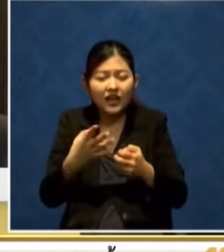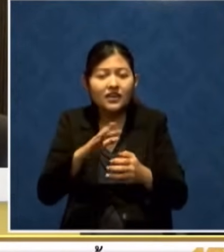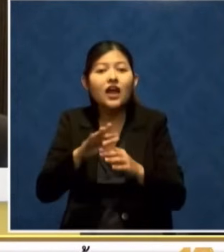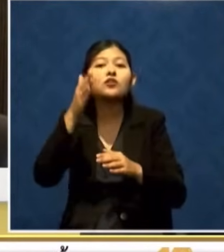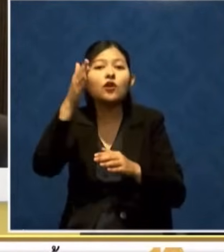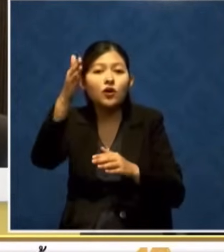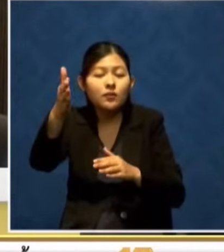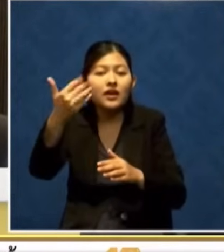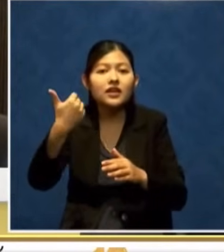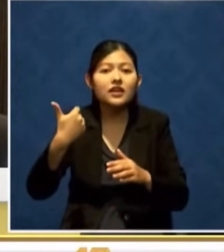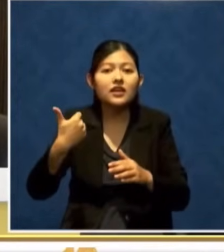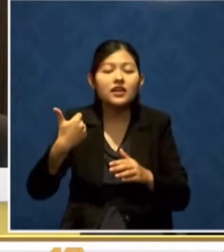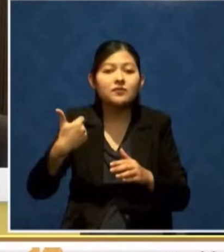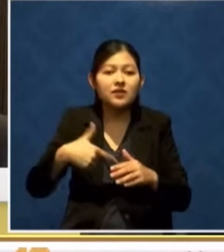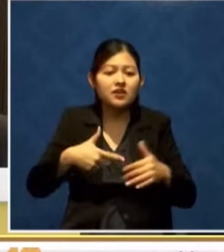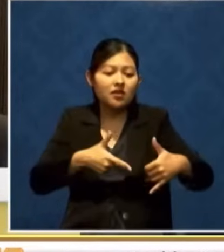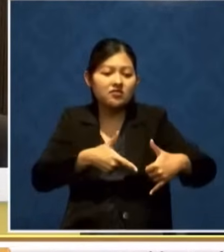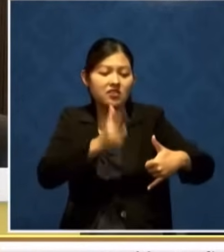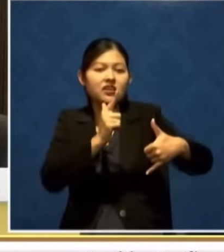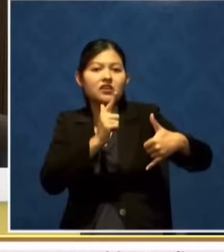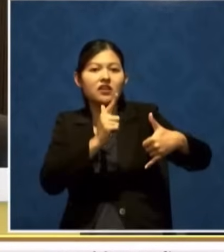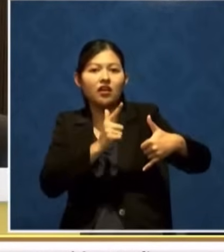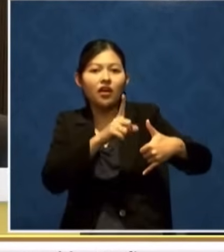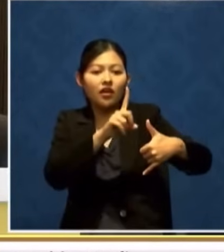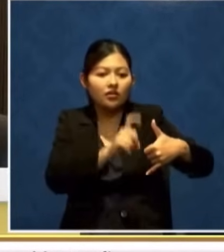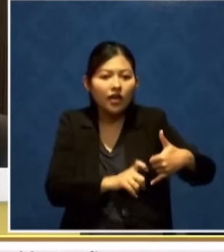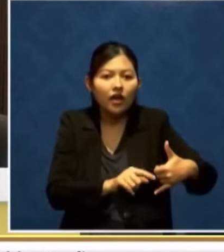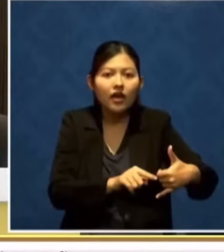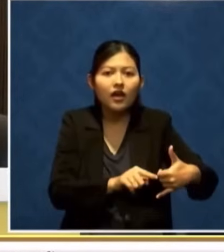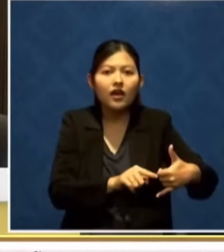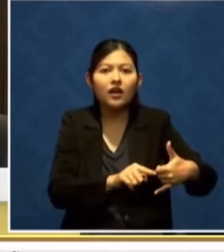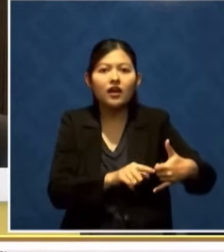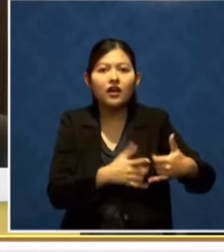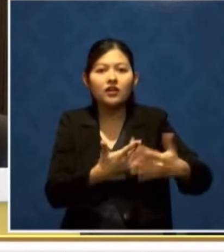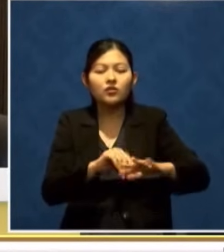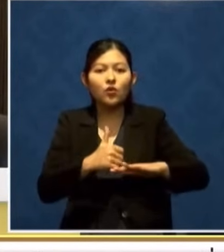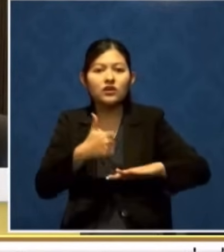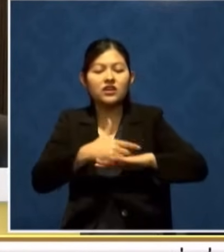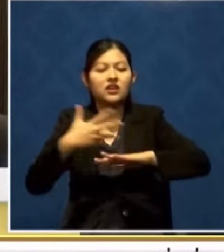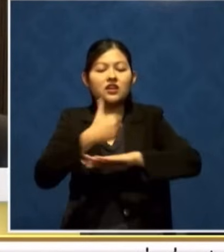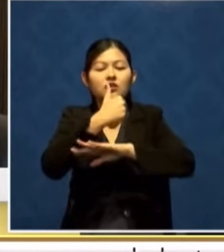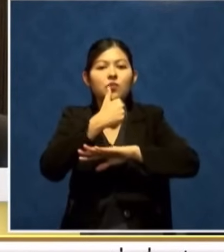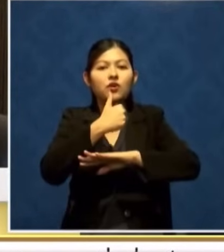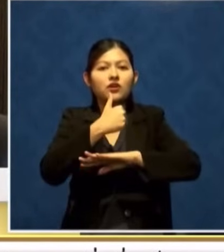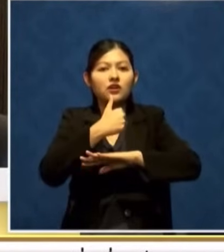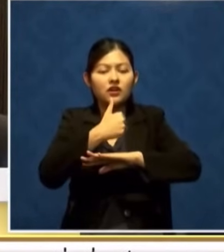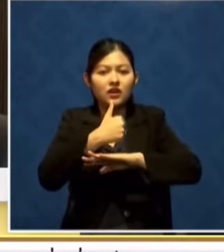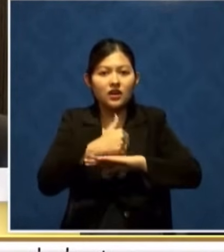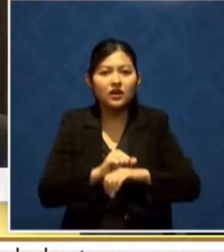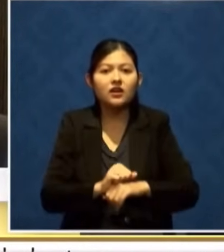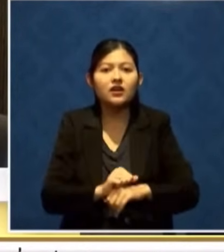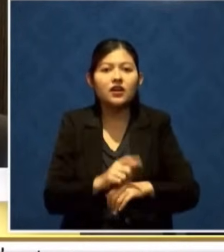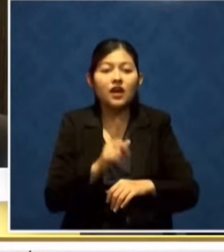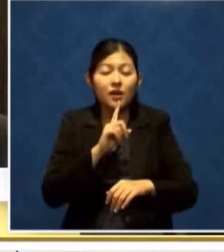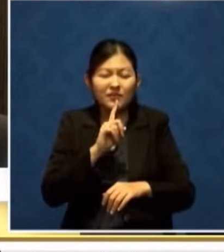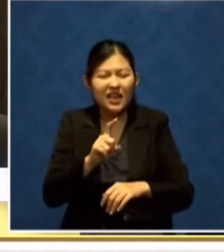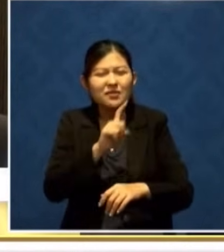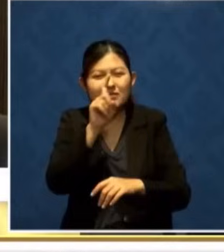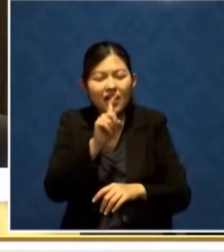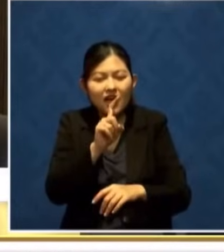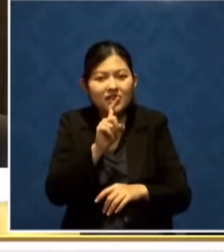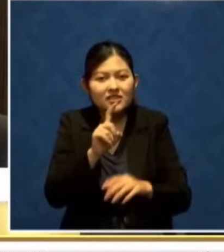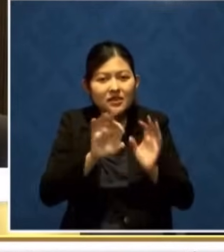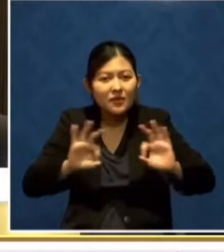กรณีที่มีการยิงตำรวจเสียชีวิตภายใต้ผู้มีอิทธิพลคำถามสำคัญก็คือว่า